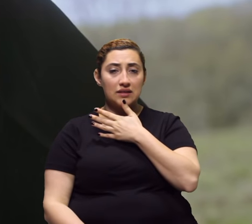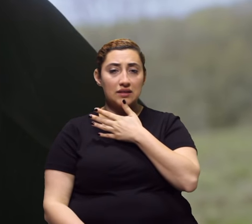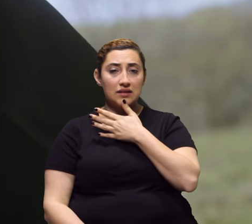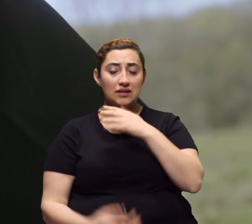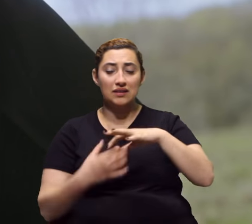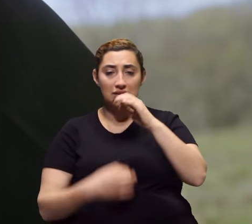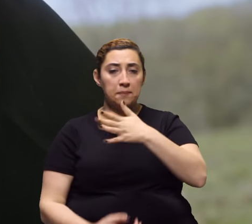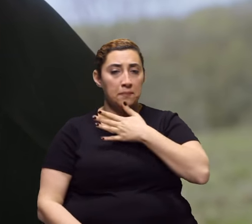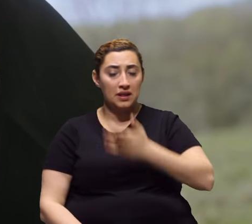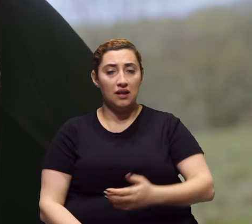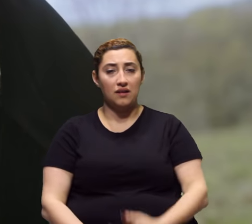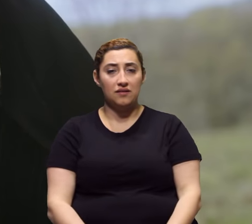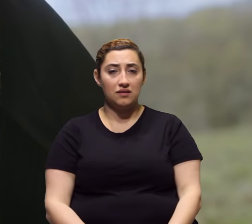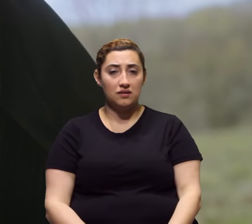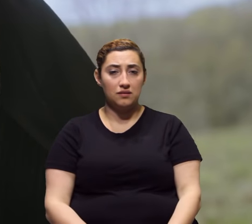Kul kadim.